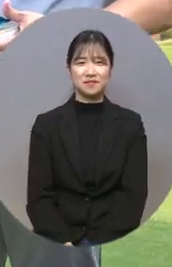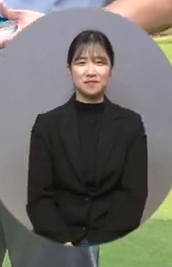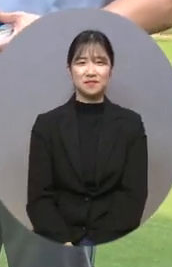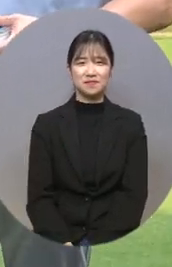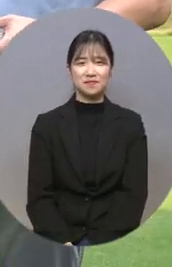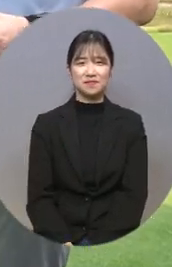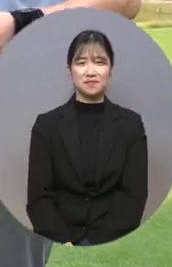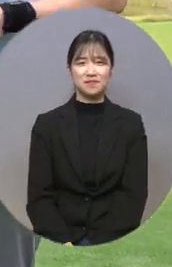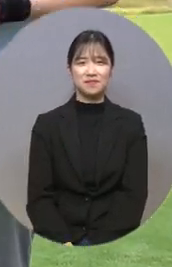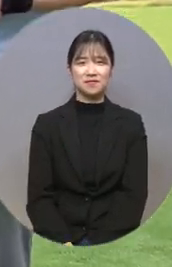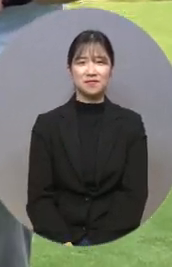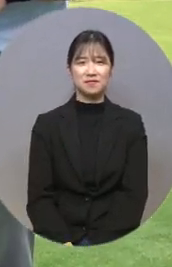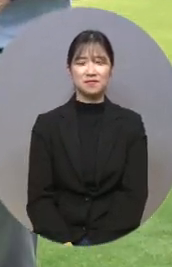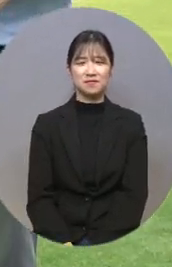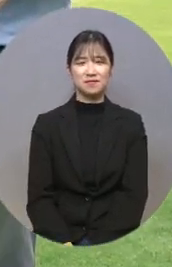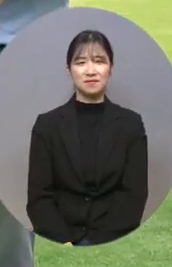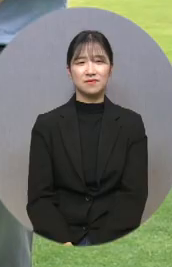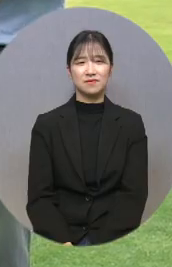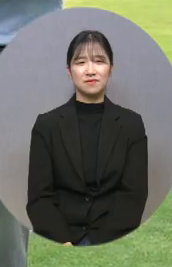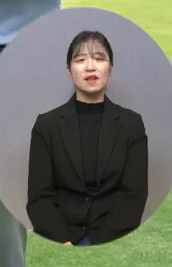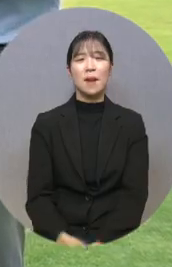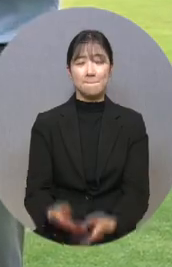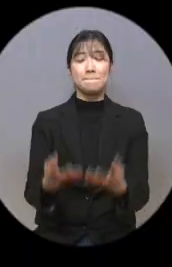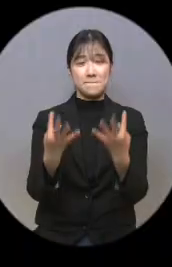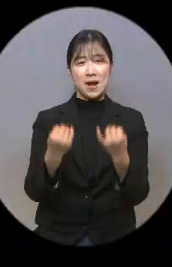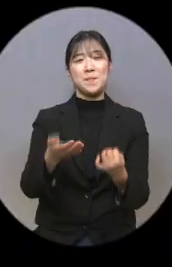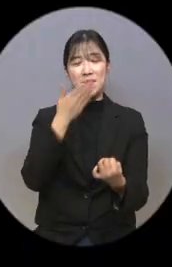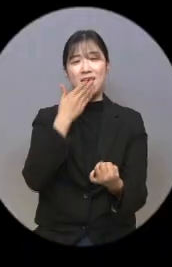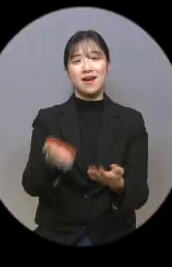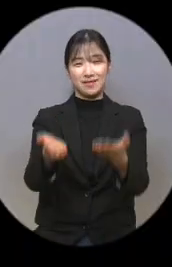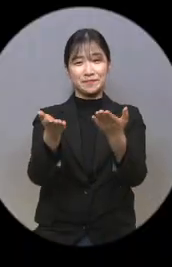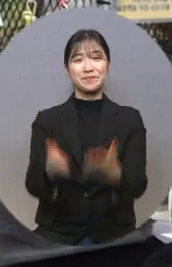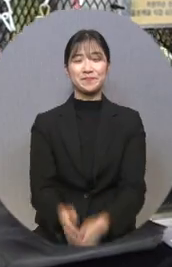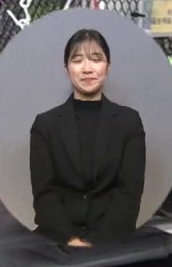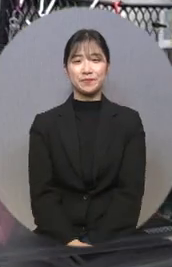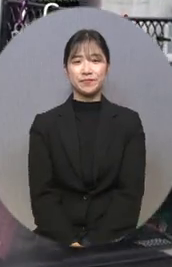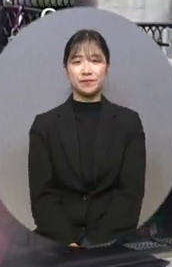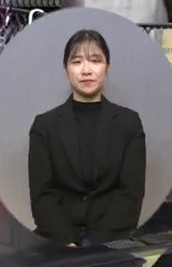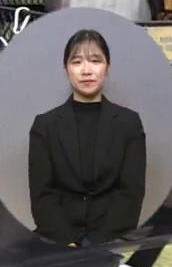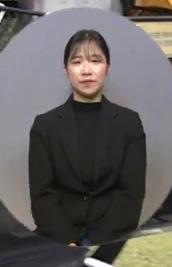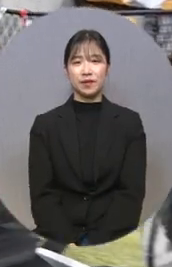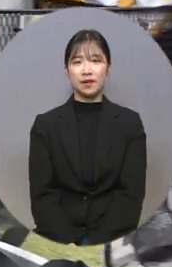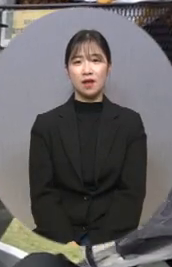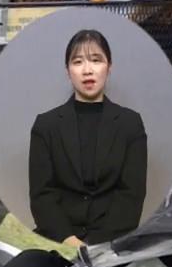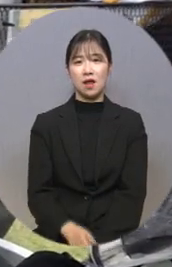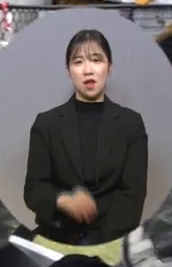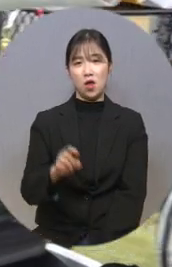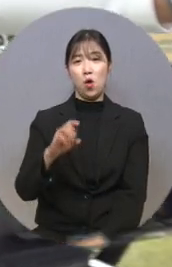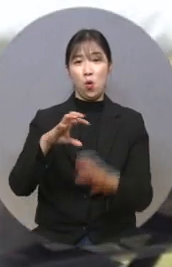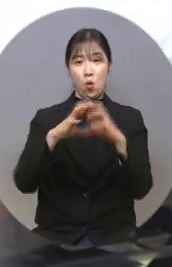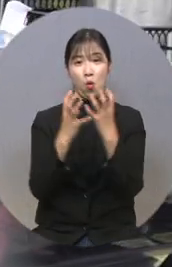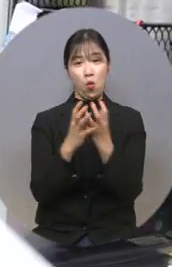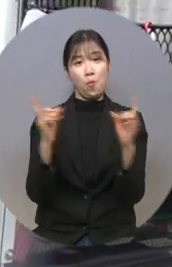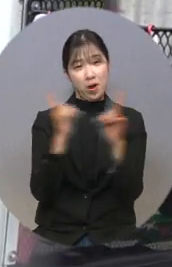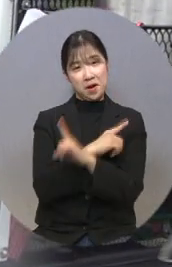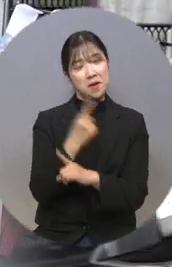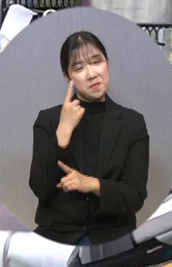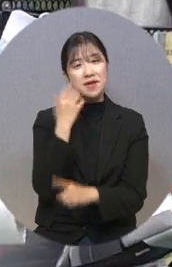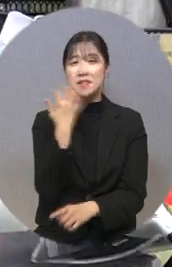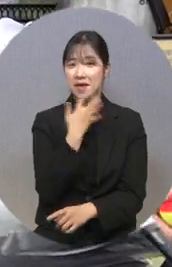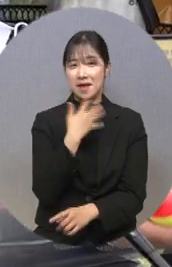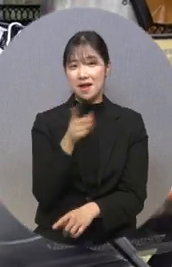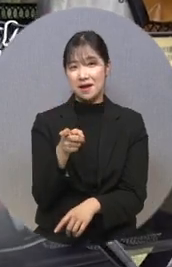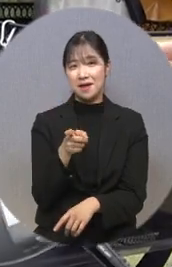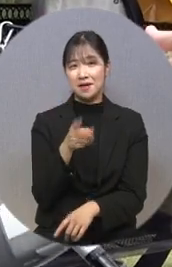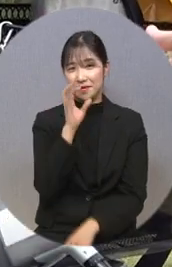양. 이건 아니다, 양. 많이 드신. 빨리 먹어라, 양. 오빠 볼을 바꿔볼래? 딴 데도 색깔 볼로? 우리 색깔 볼로 바꾸자. 아니야.